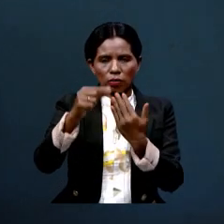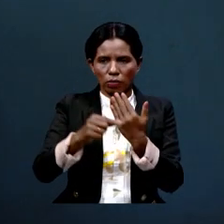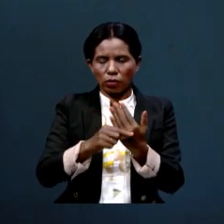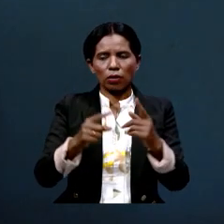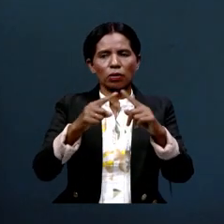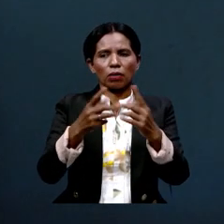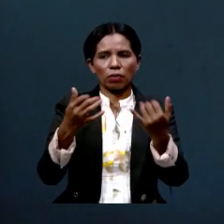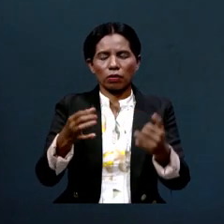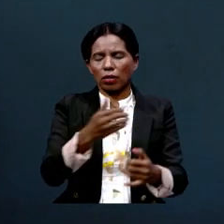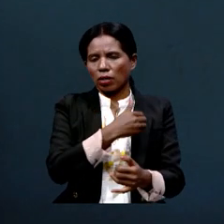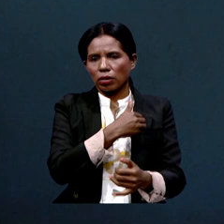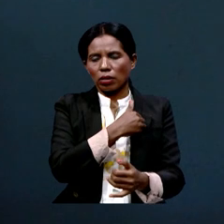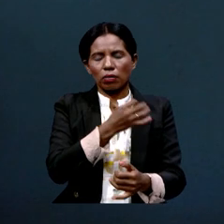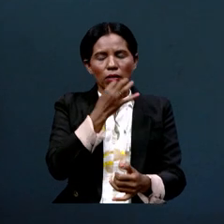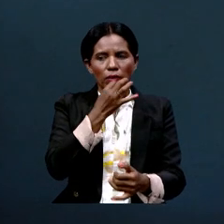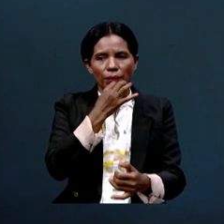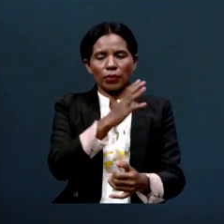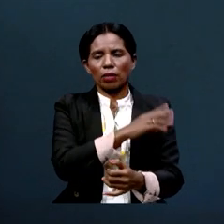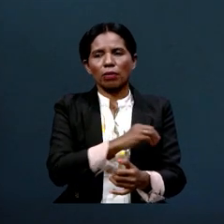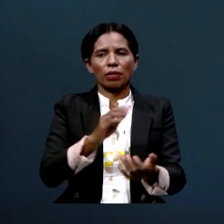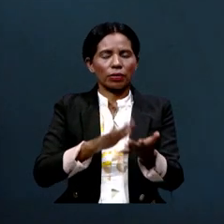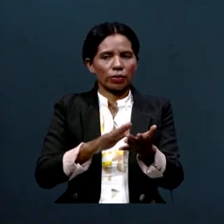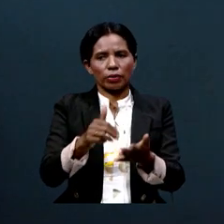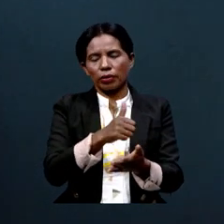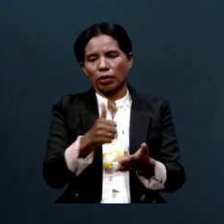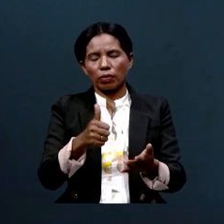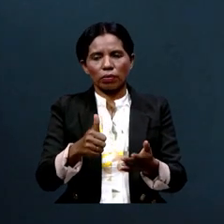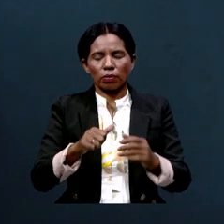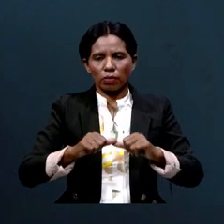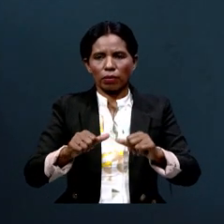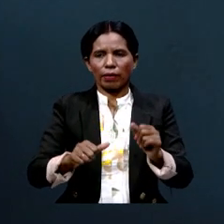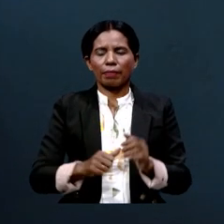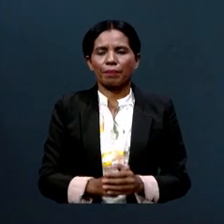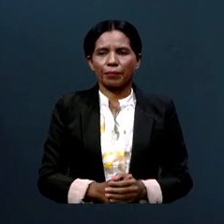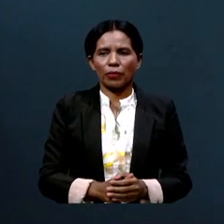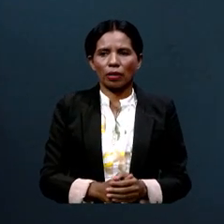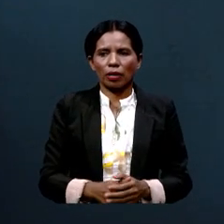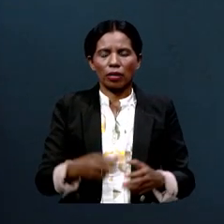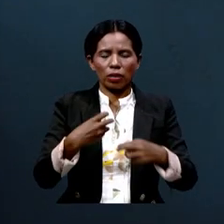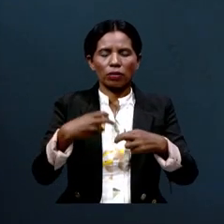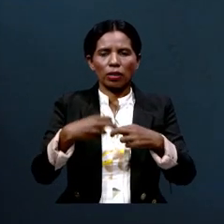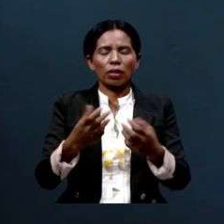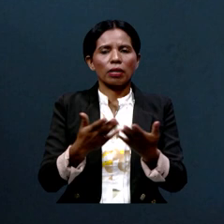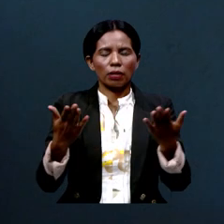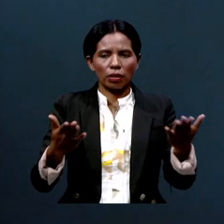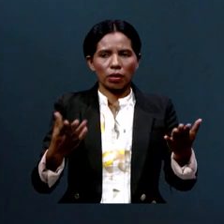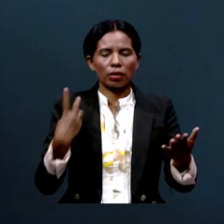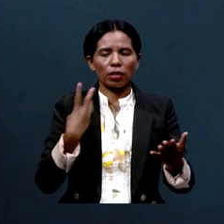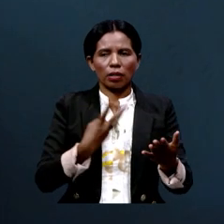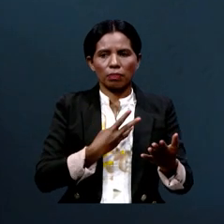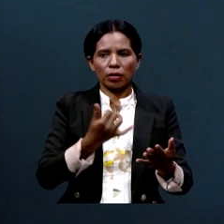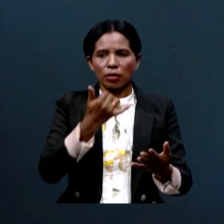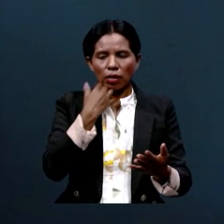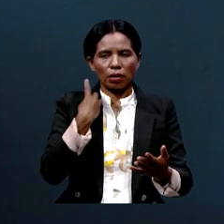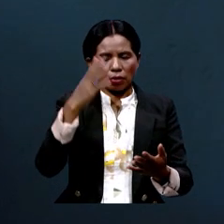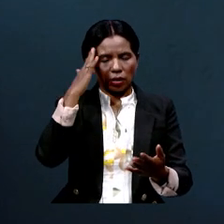hin loron merenda la la o Ko skola valo mo sabron katak merena sedok lao. Ini ne katak filanso ne be. Filanso helo si ami tama amil